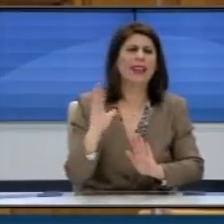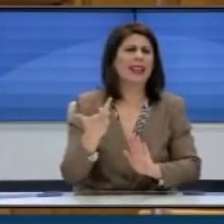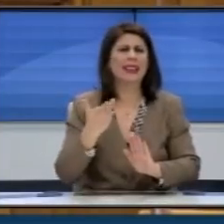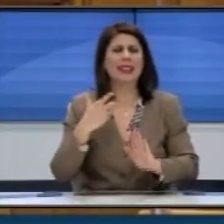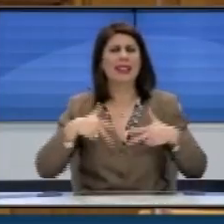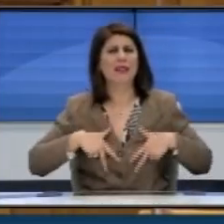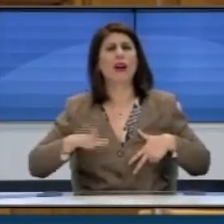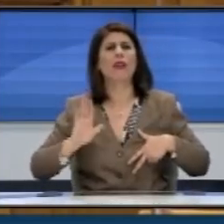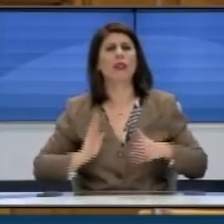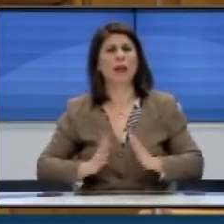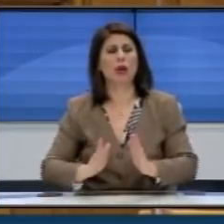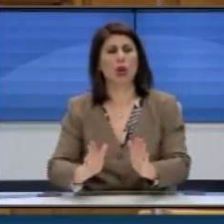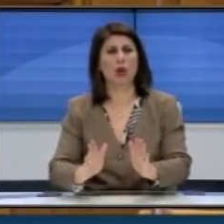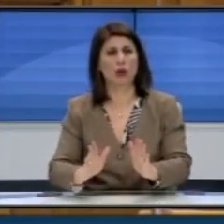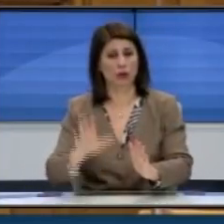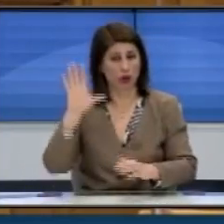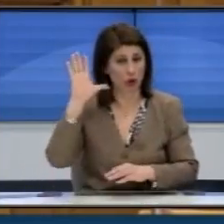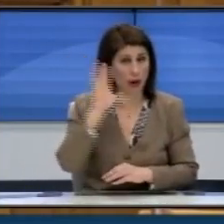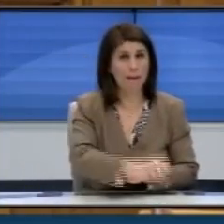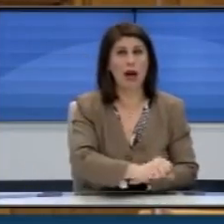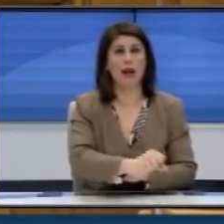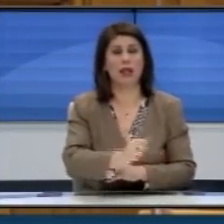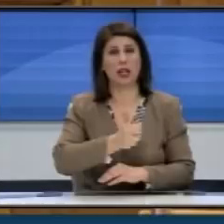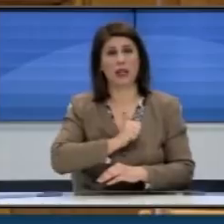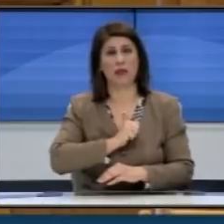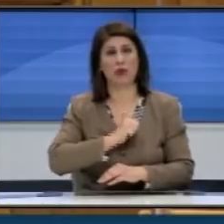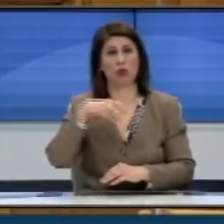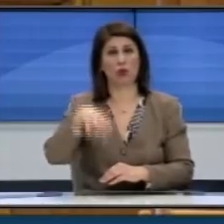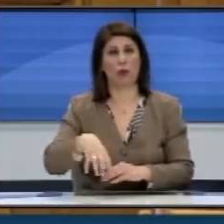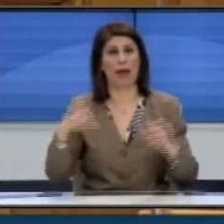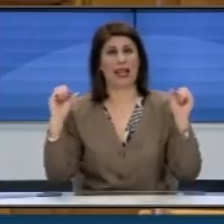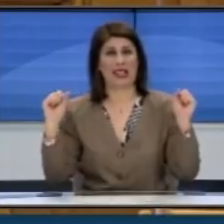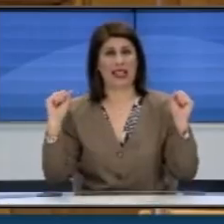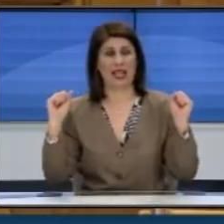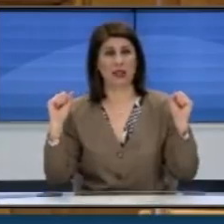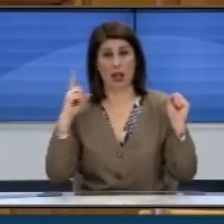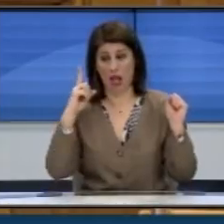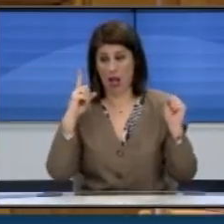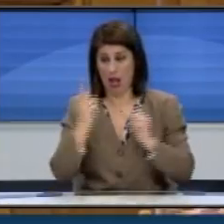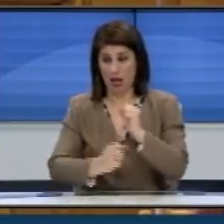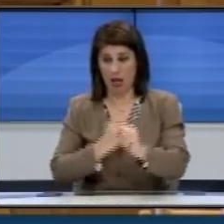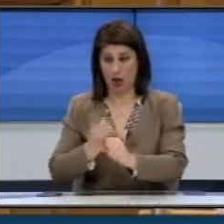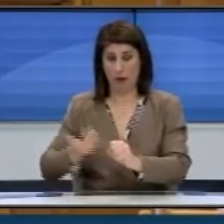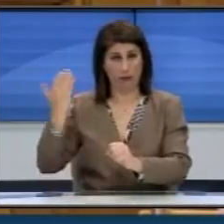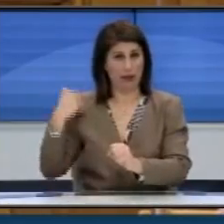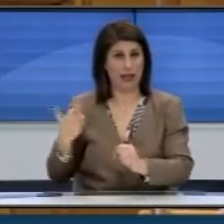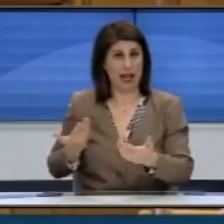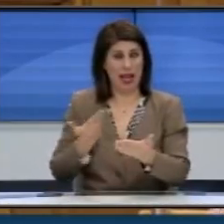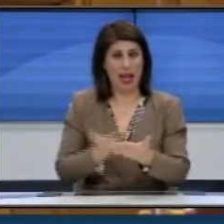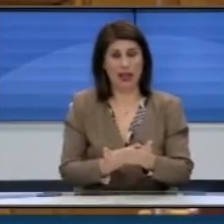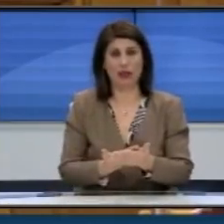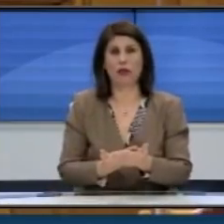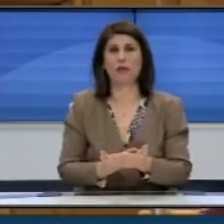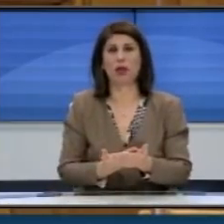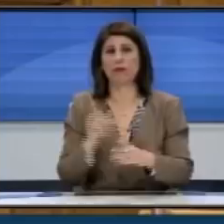κυβέρνησή σας δεν προχώρησε σε επίταξη του ιδιωτικού τομέα υγείας? Ένα χρόνο πριν το αίτημα για την